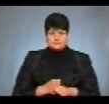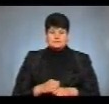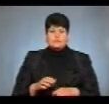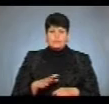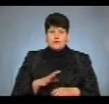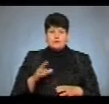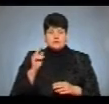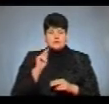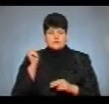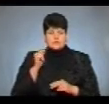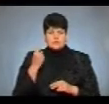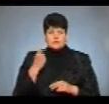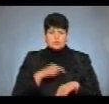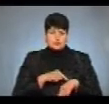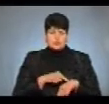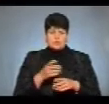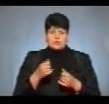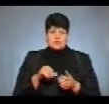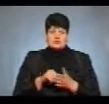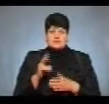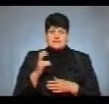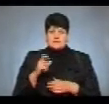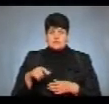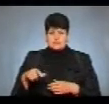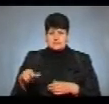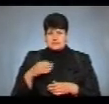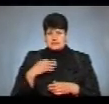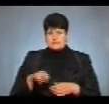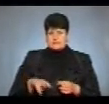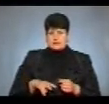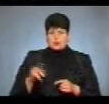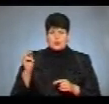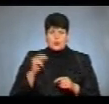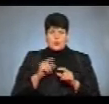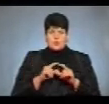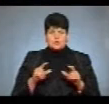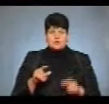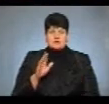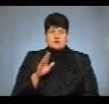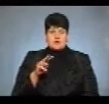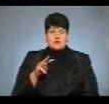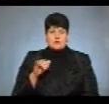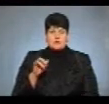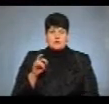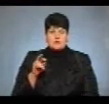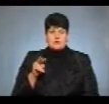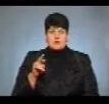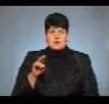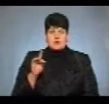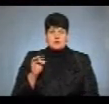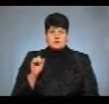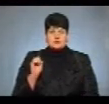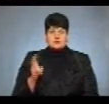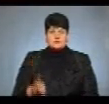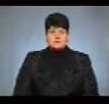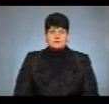тренінг 1 годину. У ньому взяли участь 200 осіб, повідомив директор коледжу Василь Мулярчук. Світлана Лазорик, Андрій Бодак,